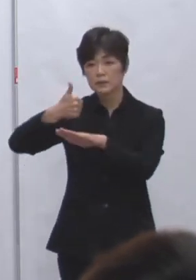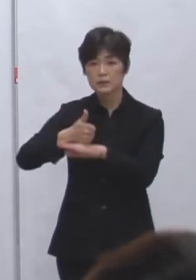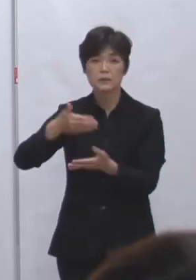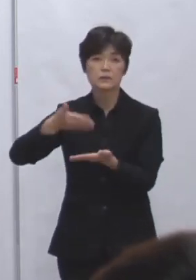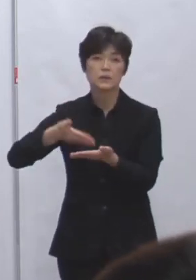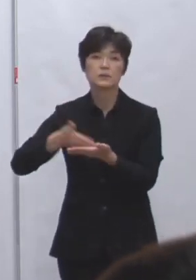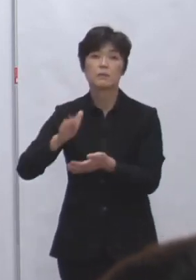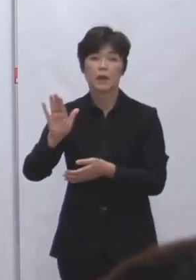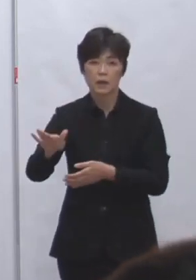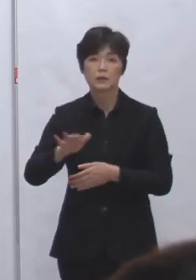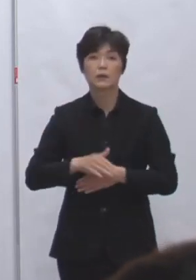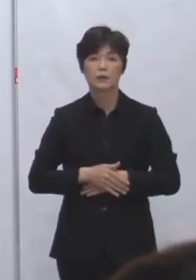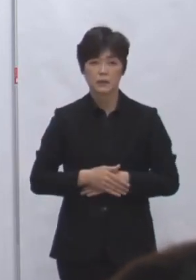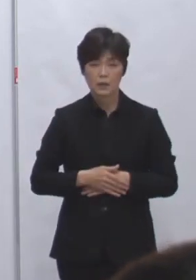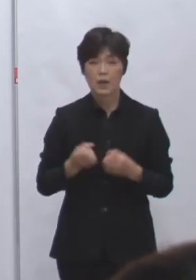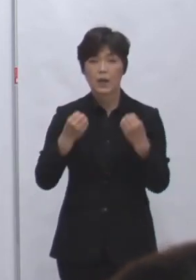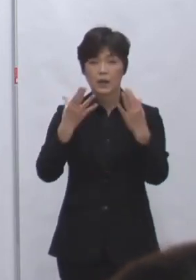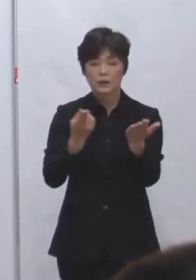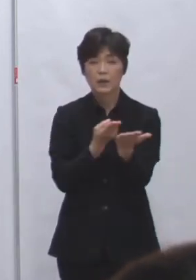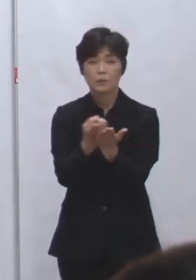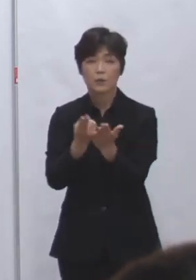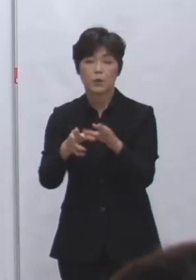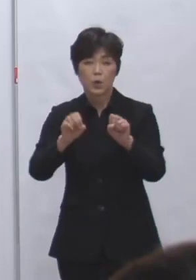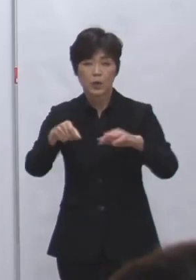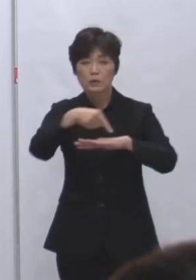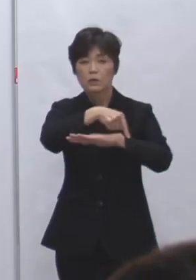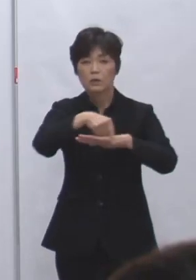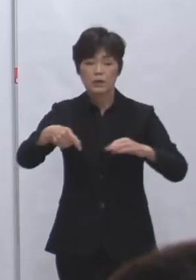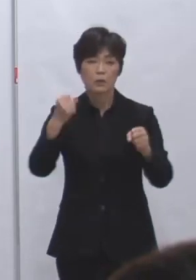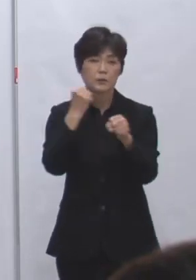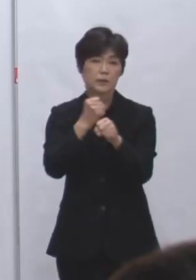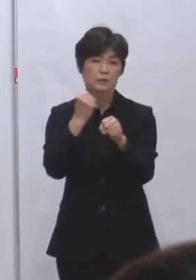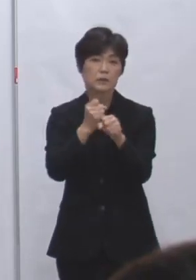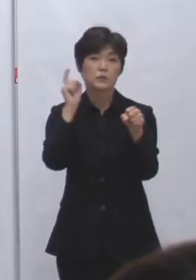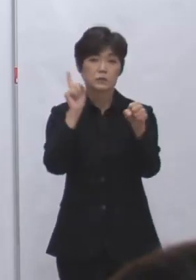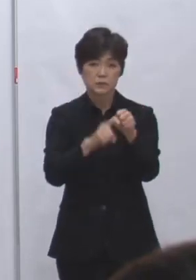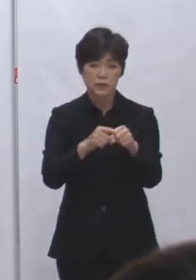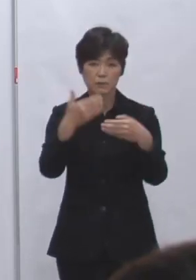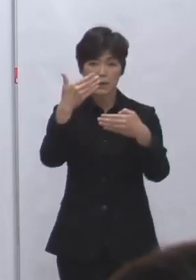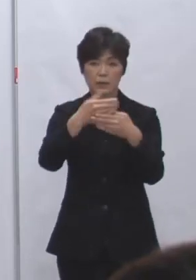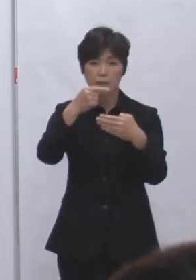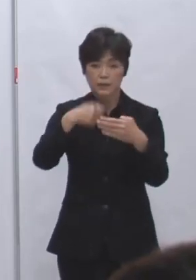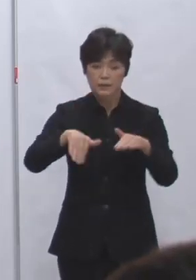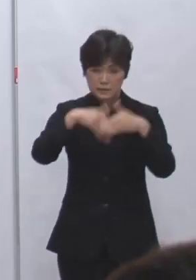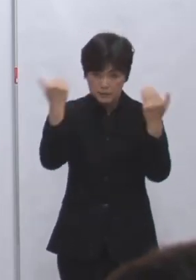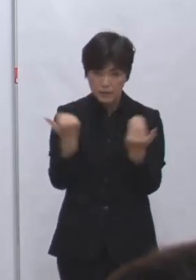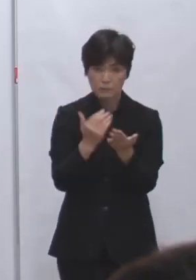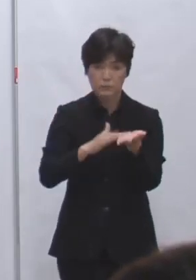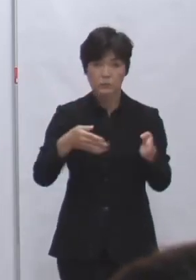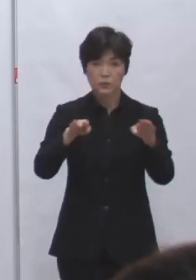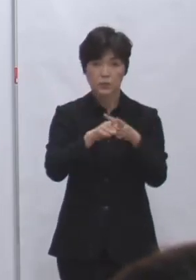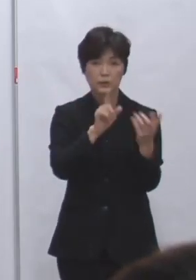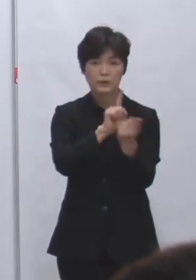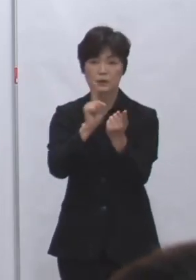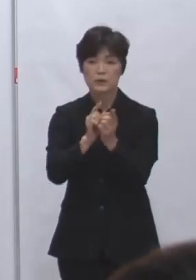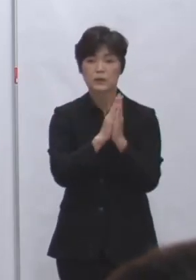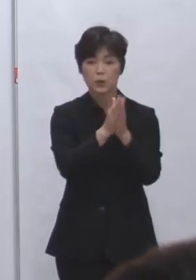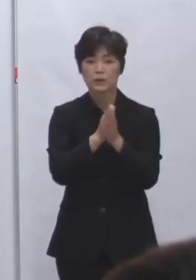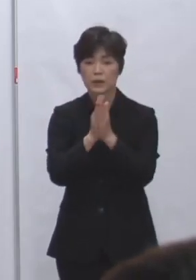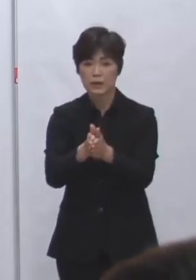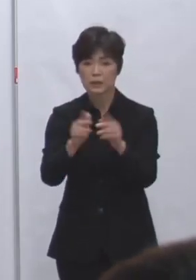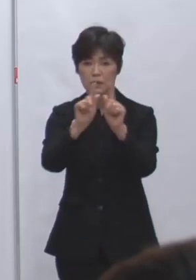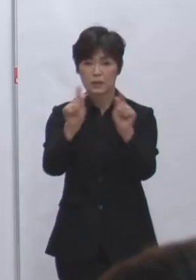もご説明いたしましたとおり、新しい病床確保計画を策定するために県内全病院に対しましてお願いをしました結